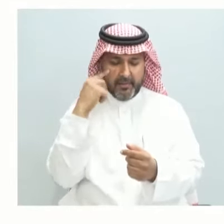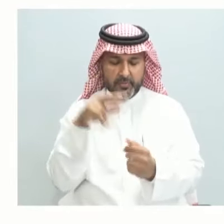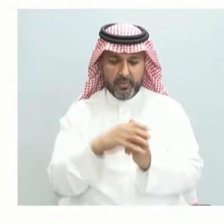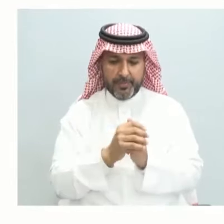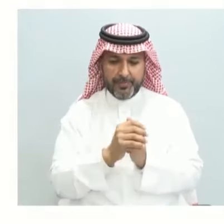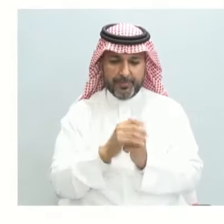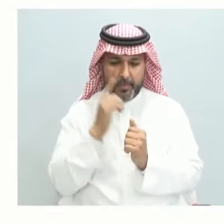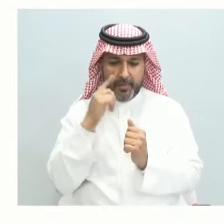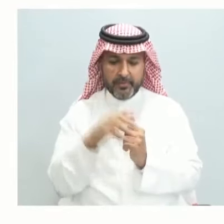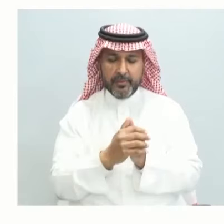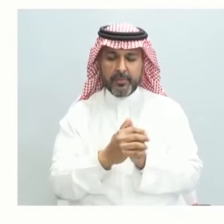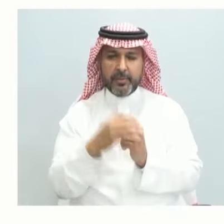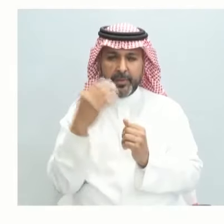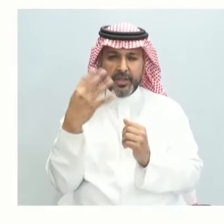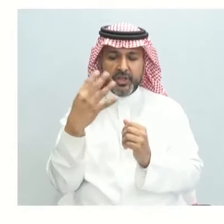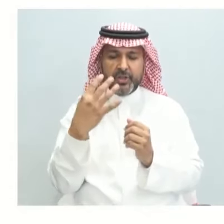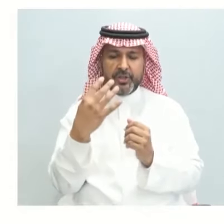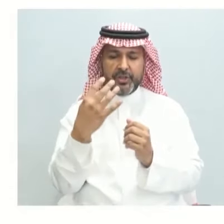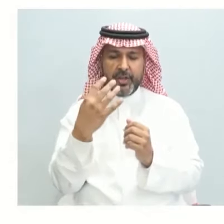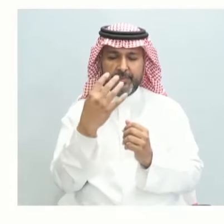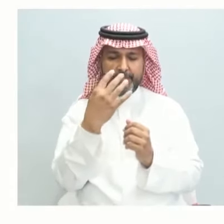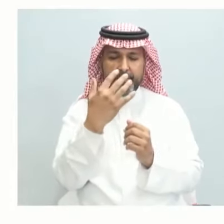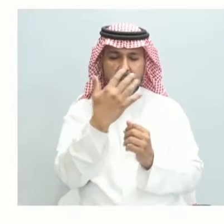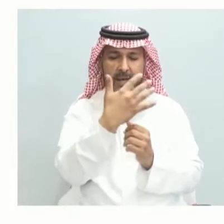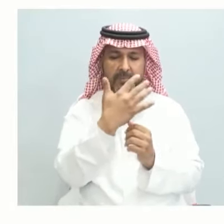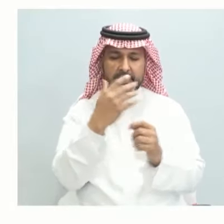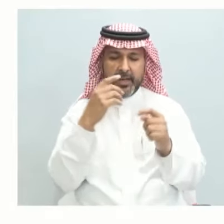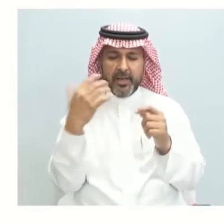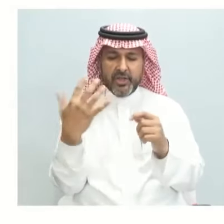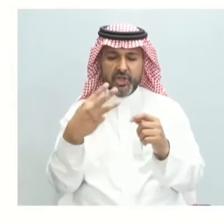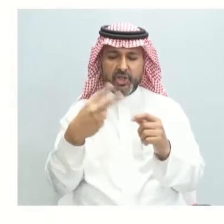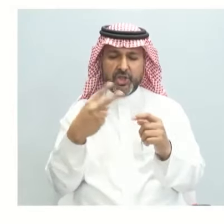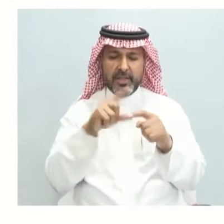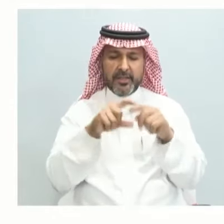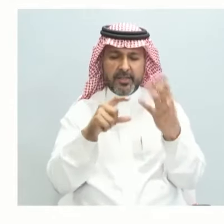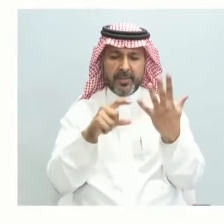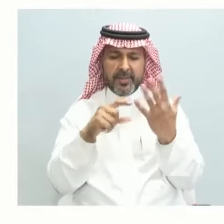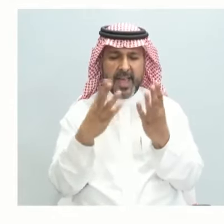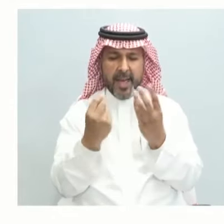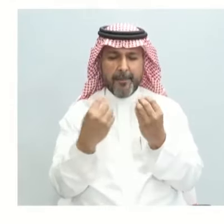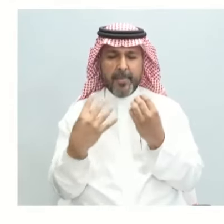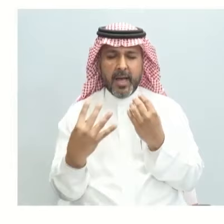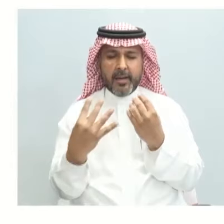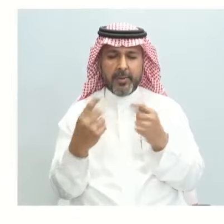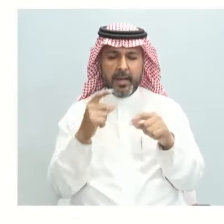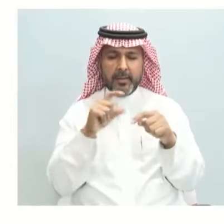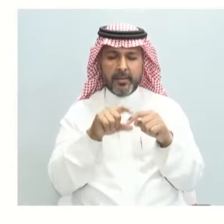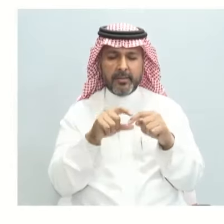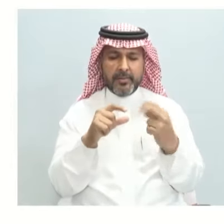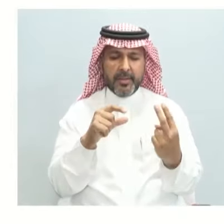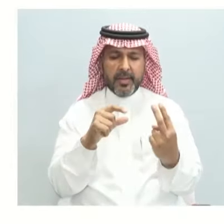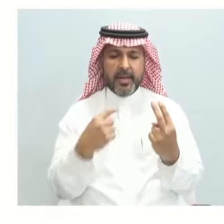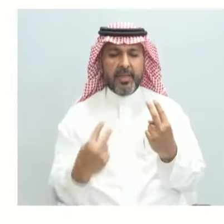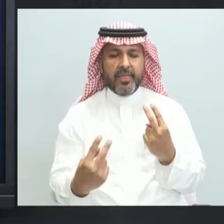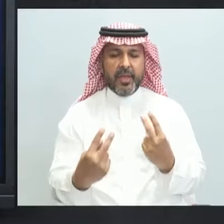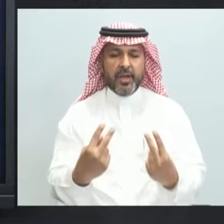اثنان الناتج اثنين واثنان تقبل القسمه على اثنان فنحصل على الواحد اذا انتهت عمليه